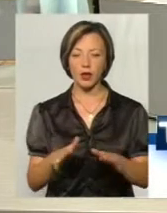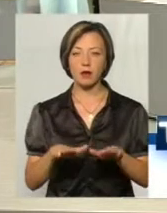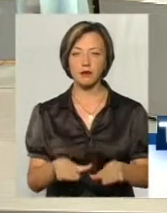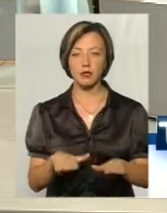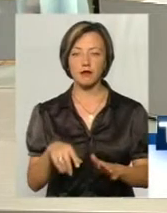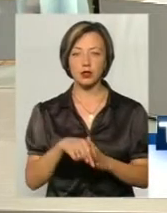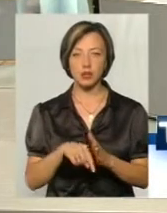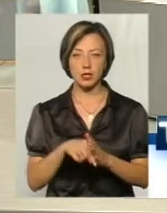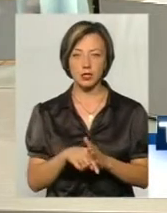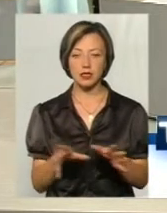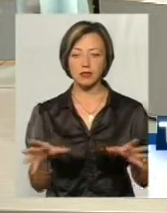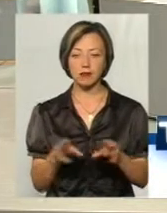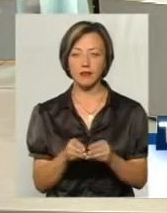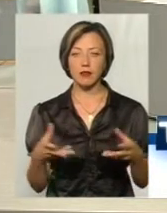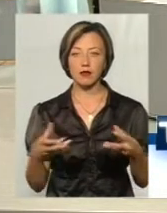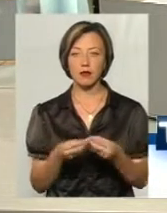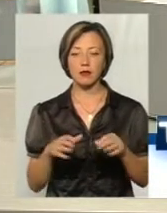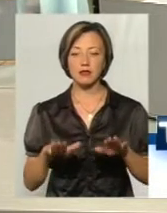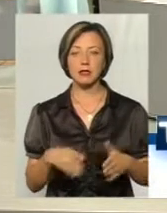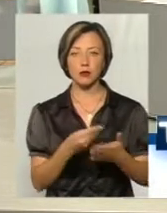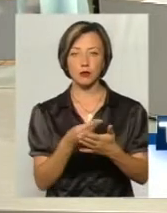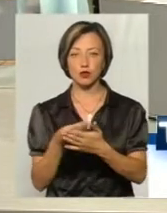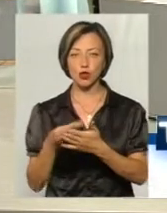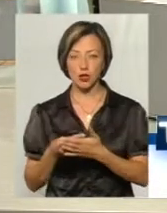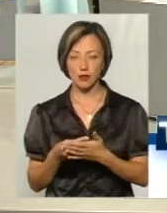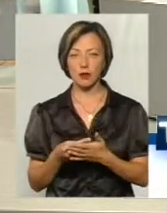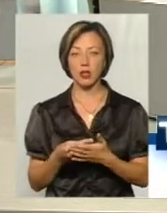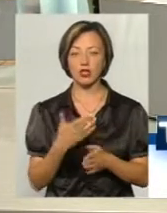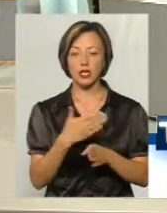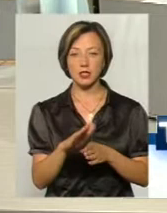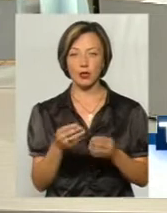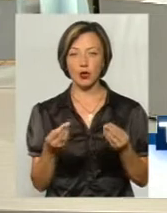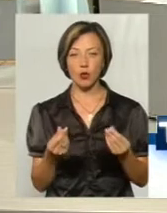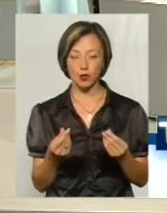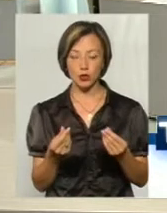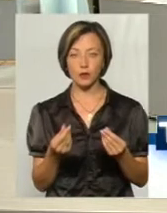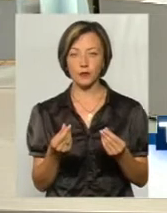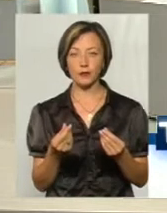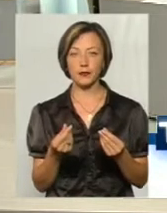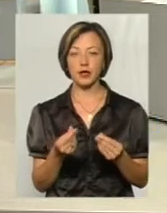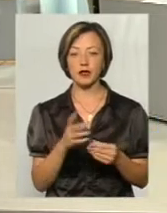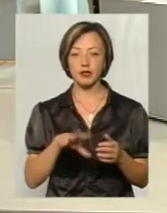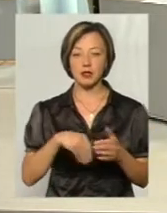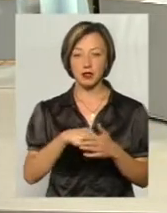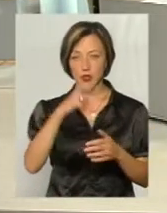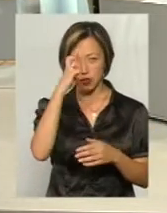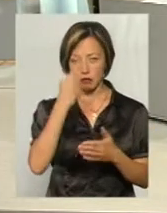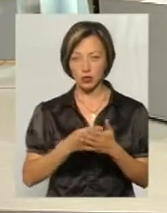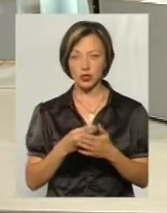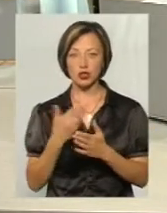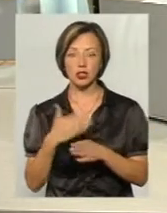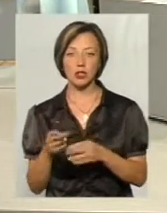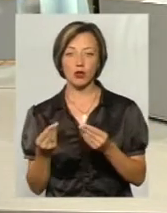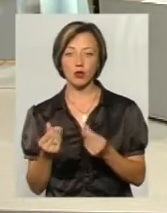значення співфінансування із місцевих бюджетів. Тобто частина коштів йде за рахунок державного бюджету, а